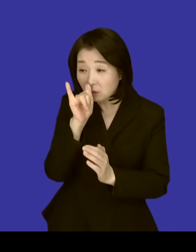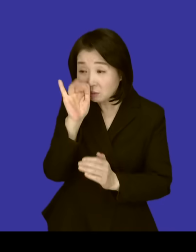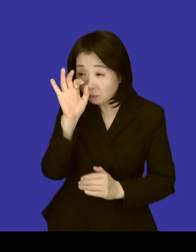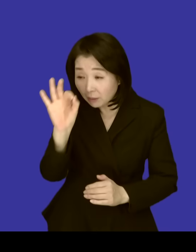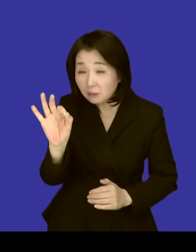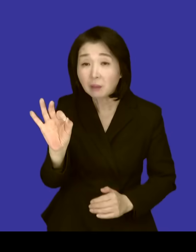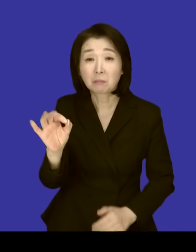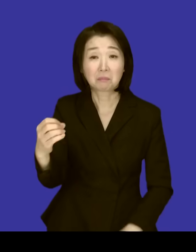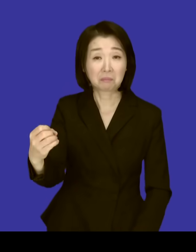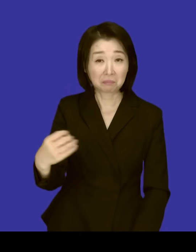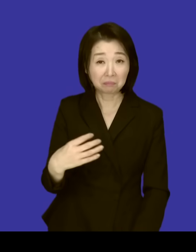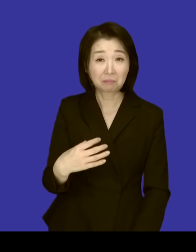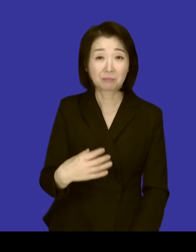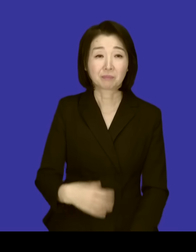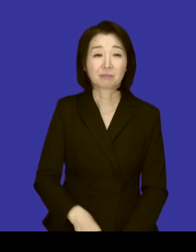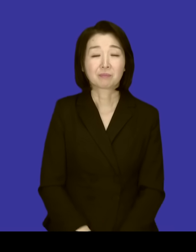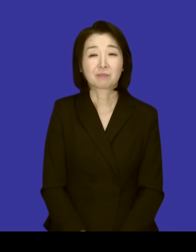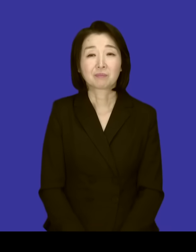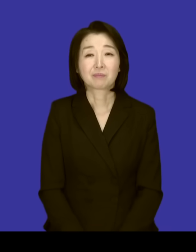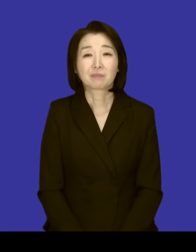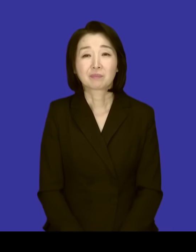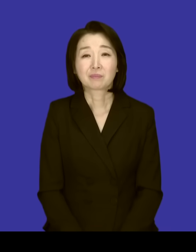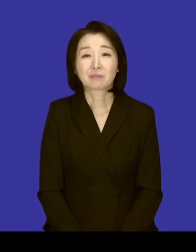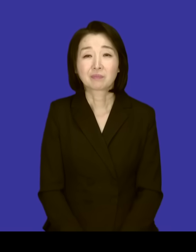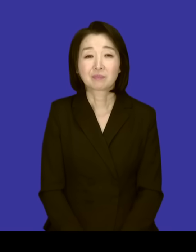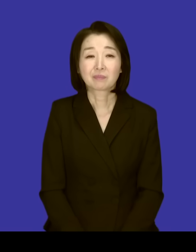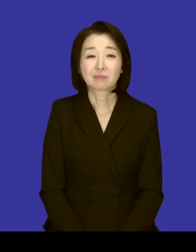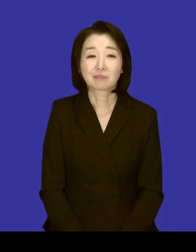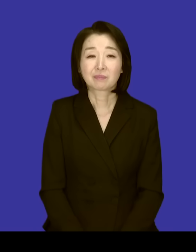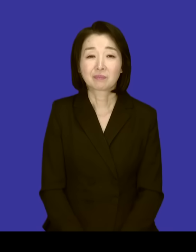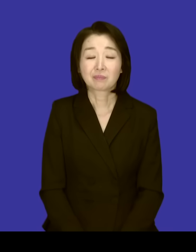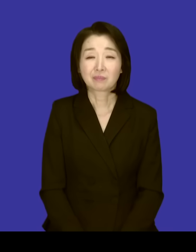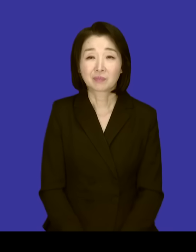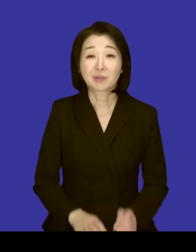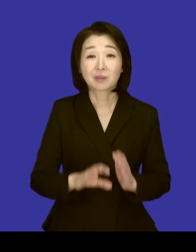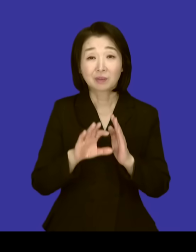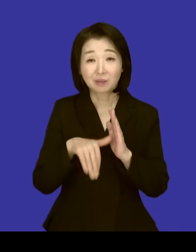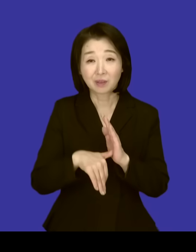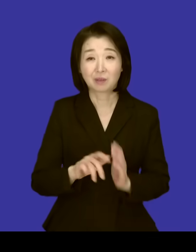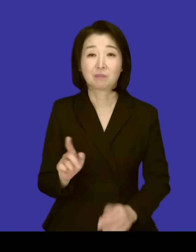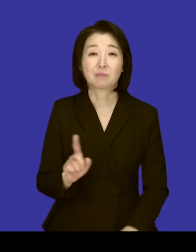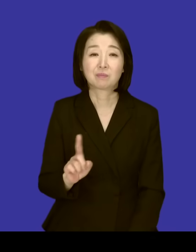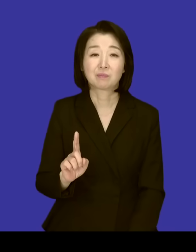이렇게 말씀해 주시는 거예요. 어머. 그때 되게